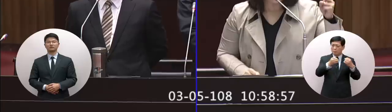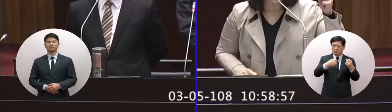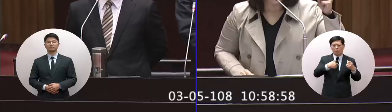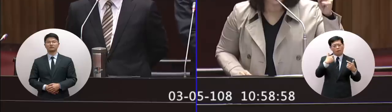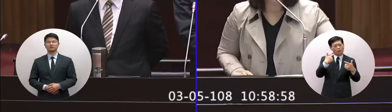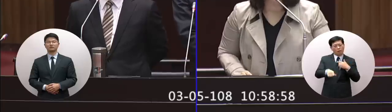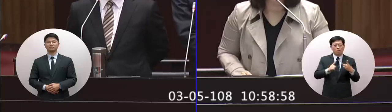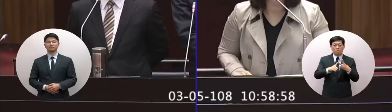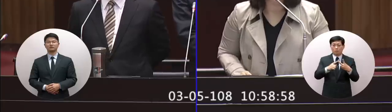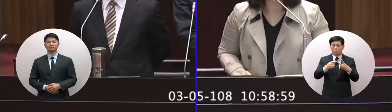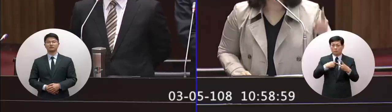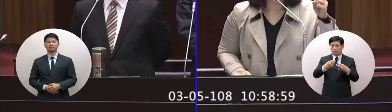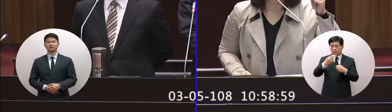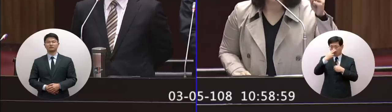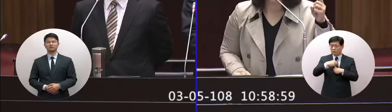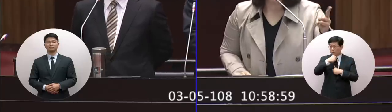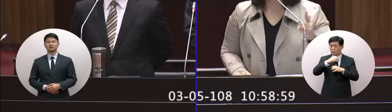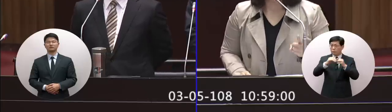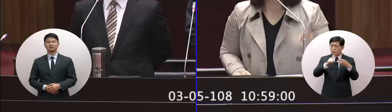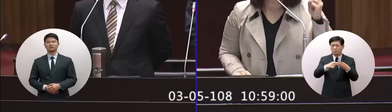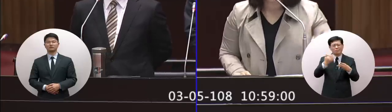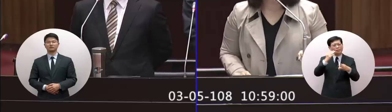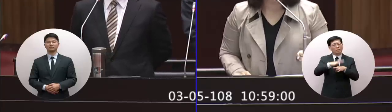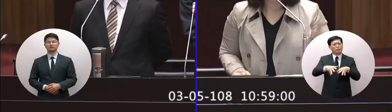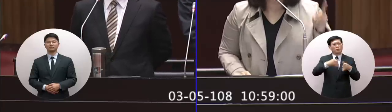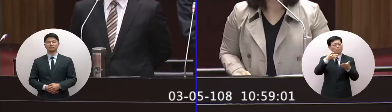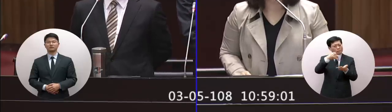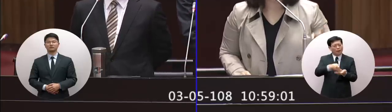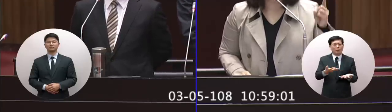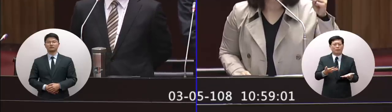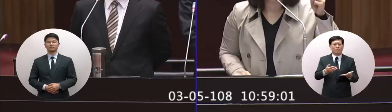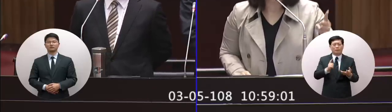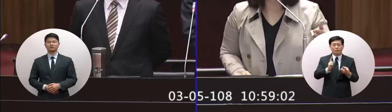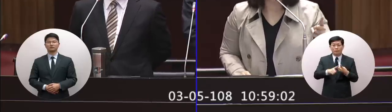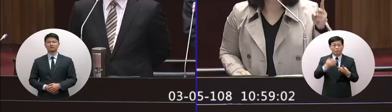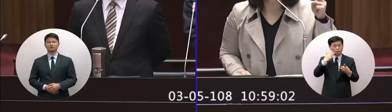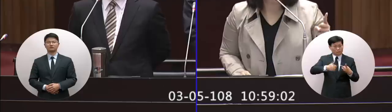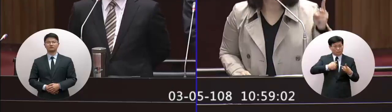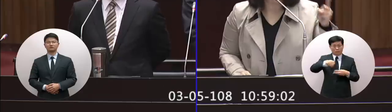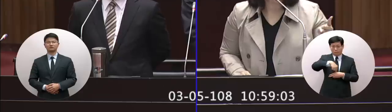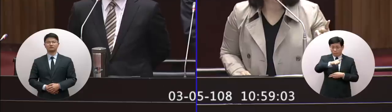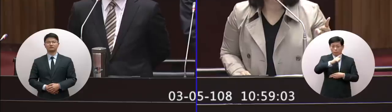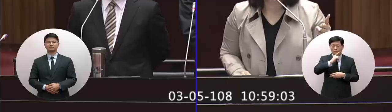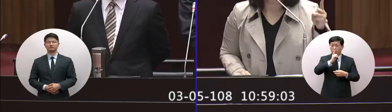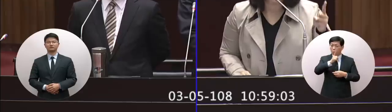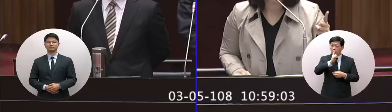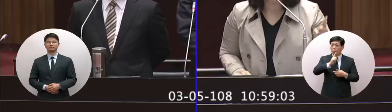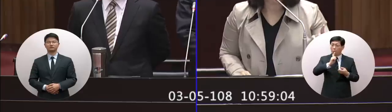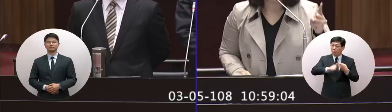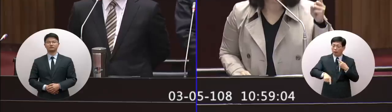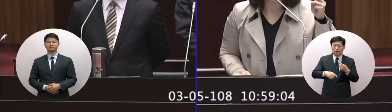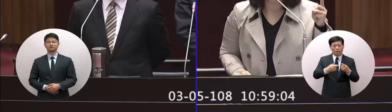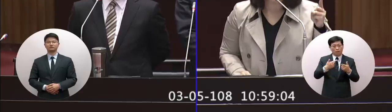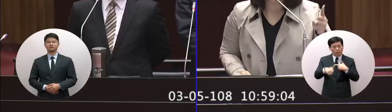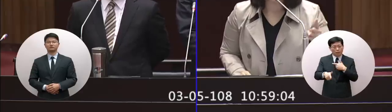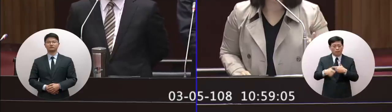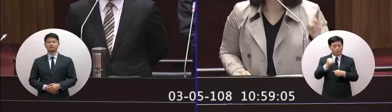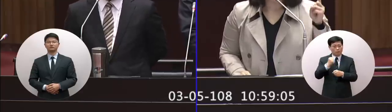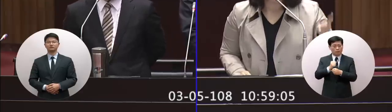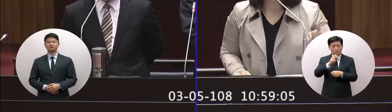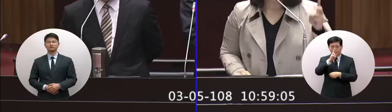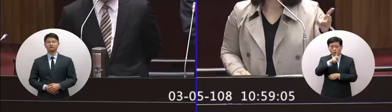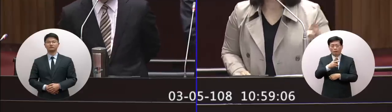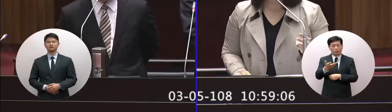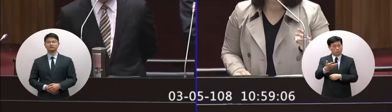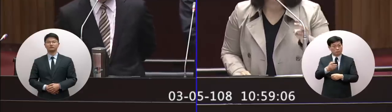至是消灭台湾民主的协议，有谁会敢去签？再来，就算他去了，说了不该做的说的话，做了不该做的